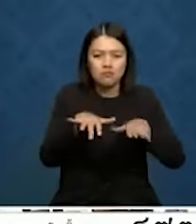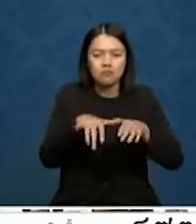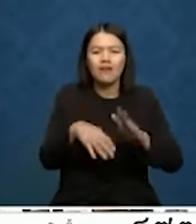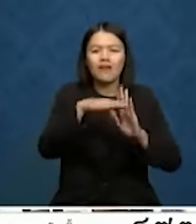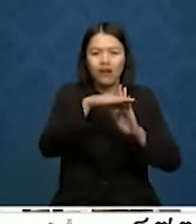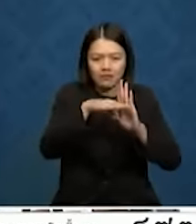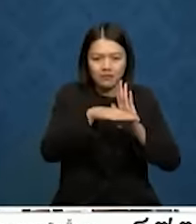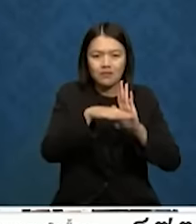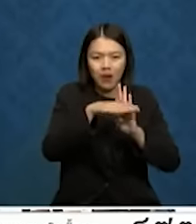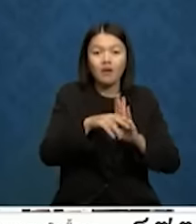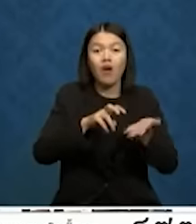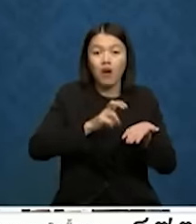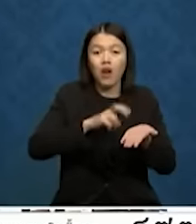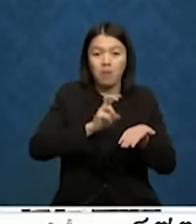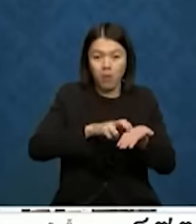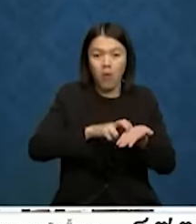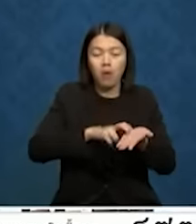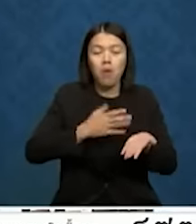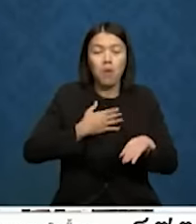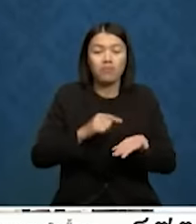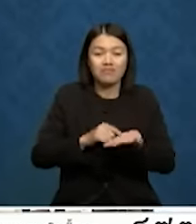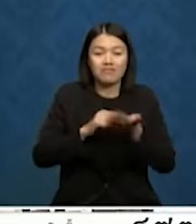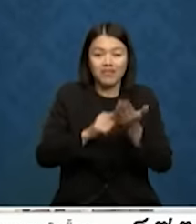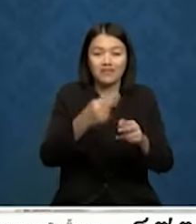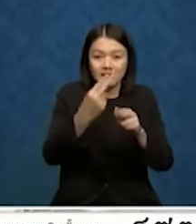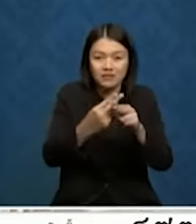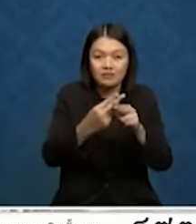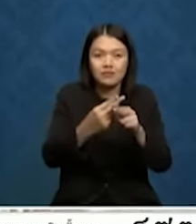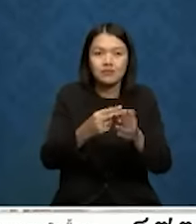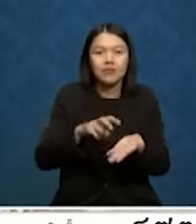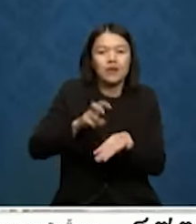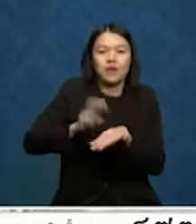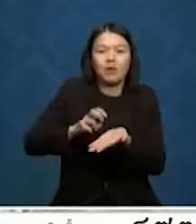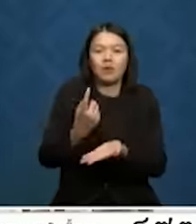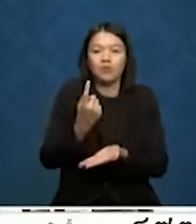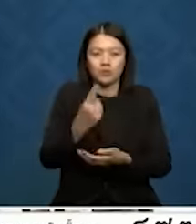ขั้นตอนของการรับรองในสิ่งที่ผมเสนอไปครับท่านประธานครับกราบขอบพระคุณครับ